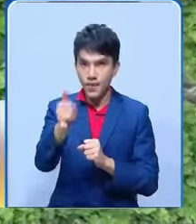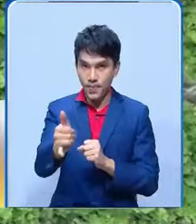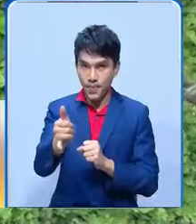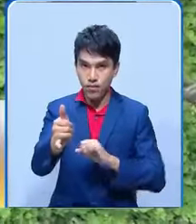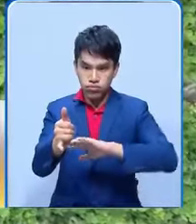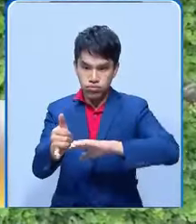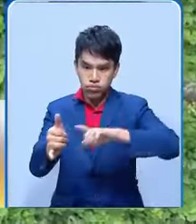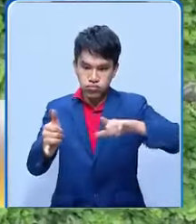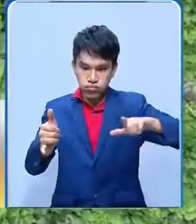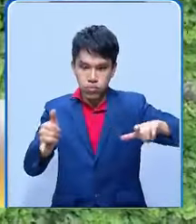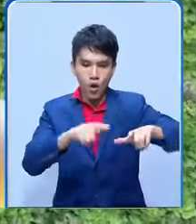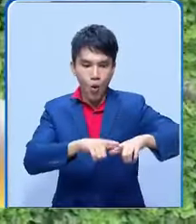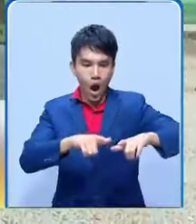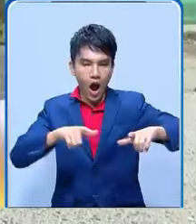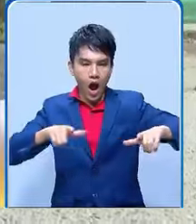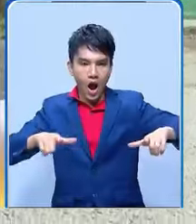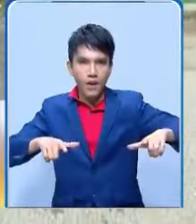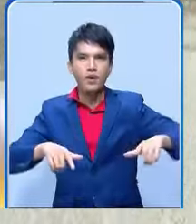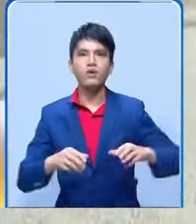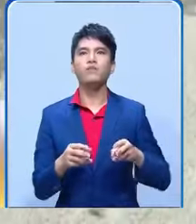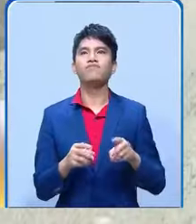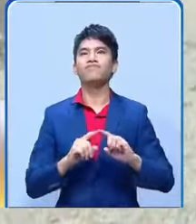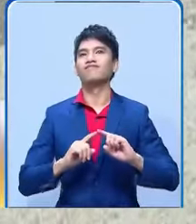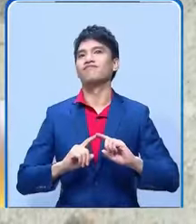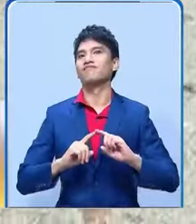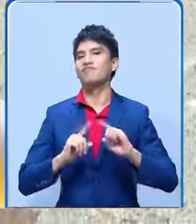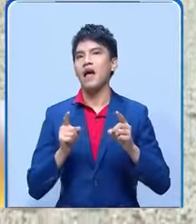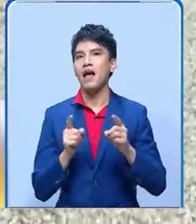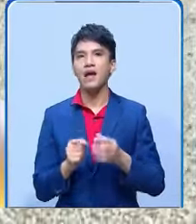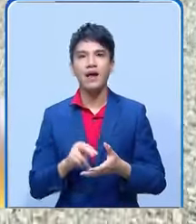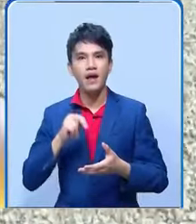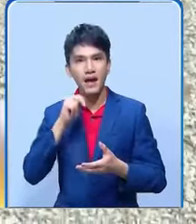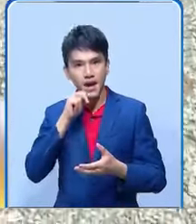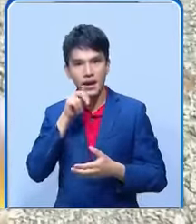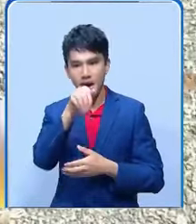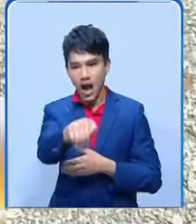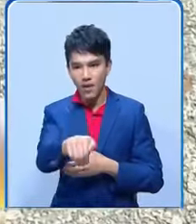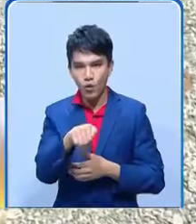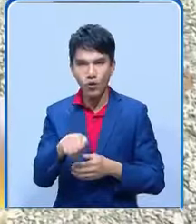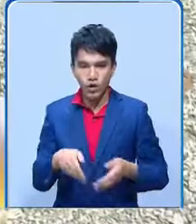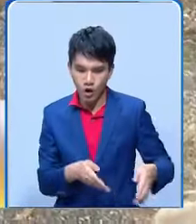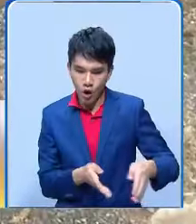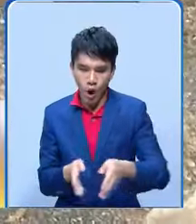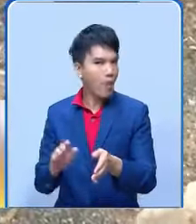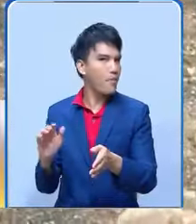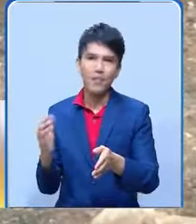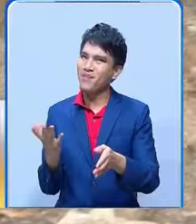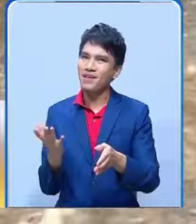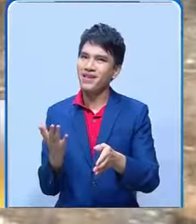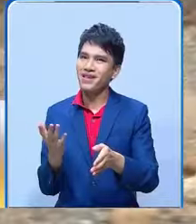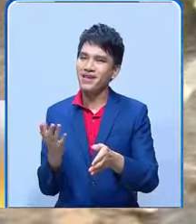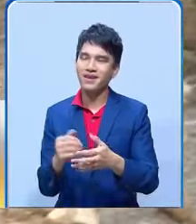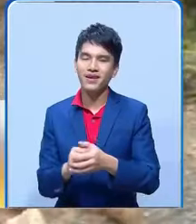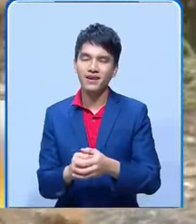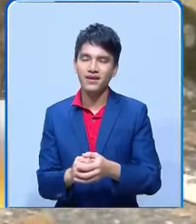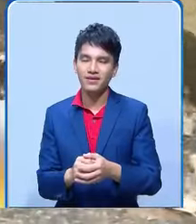ว้างค่ะแต่ไม่พบหลักการปันน้ำซึ่งตรงนี้แหละที่ไม่ถูกต้องตามหลักวิศวกรรมในการก่อสร้างบนที่สูงอะค่